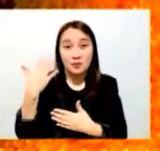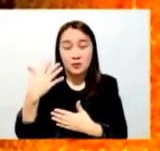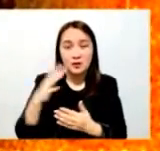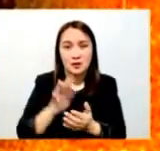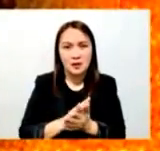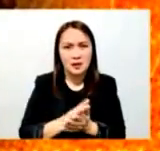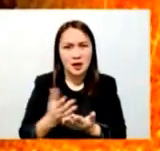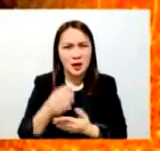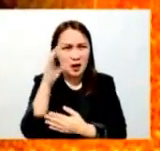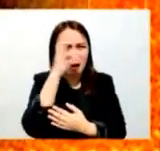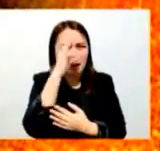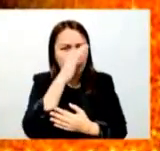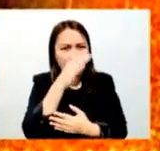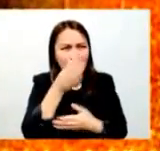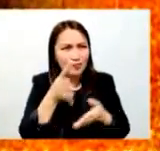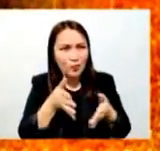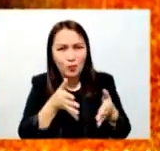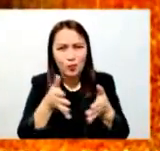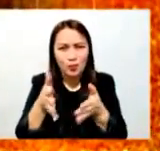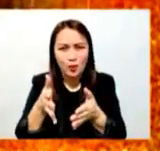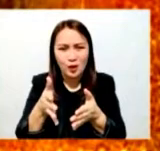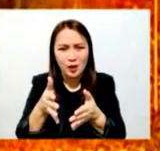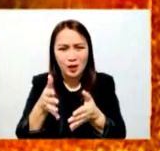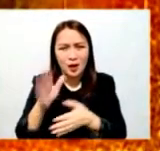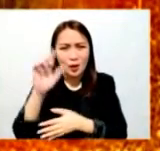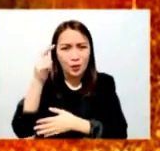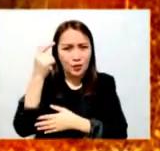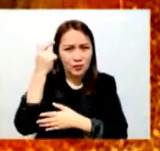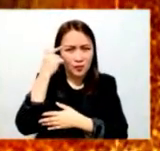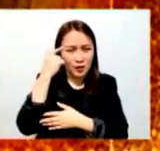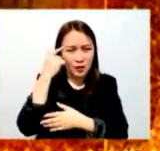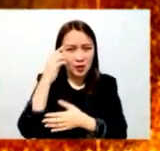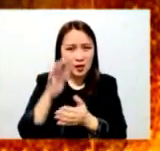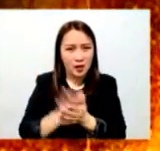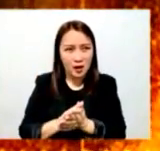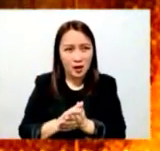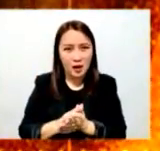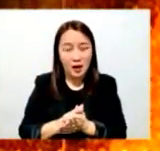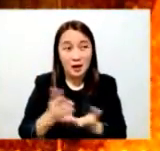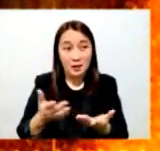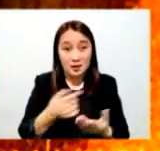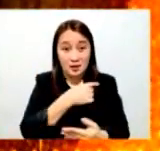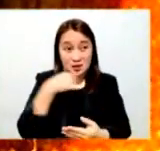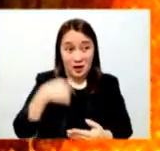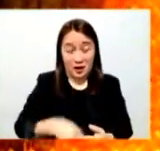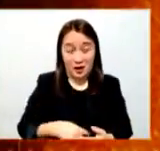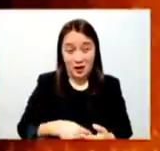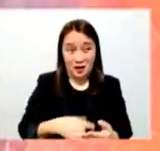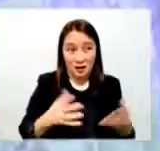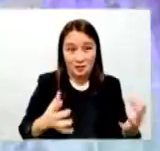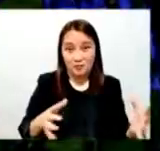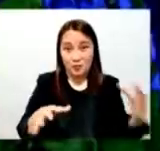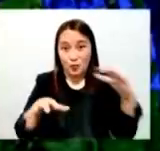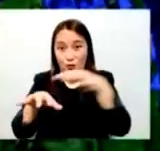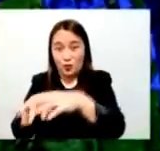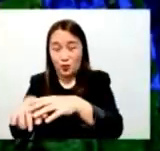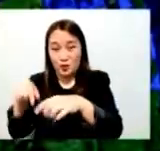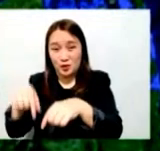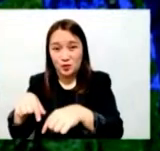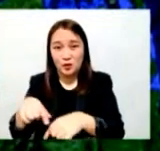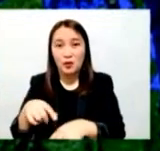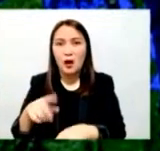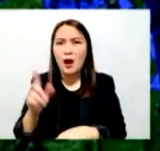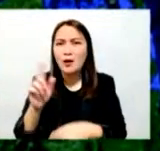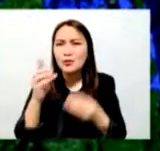ang Estrada Administration para kontray na pananakop ng China sa Mischief Reef. Ang solusyon ng Philippine Navy, mag-establish